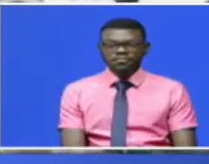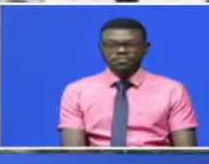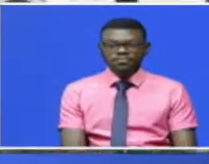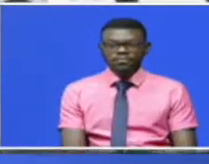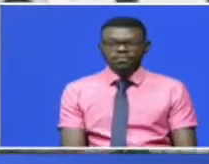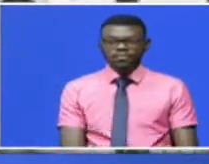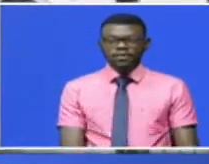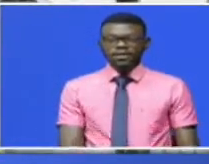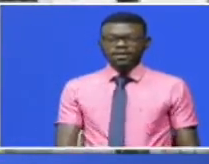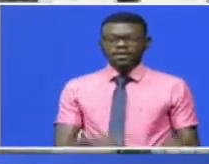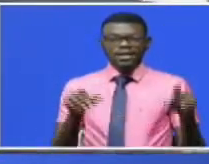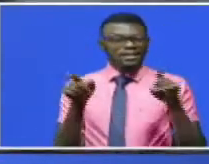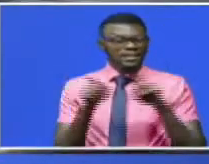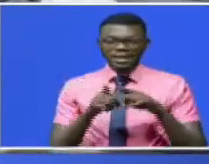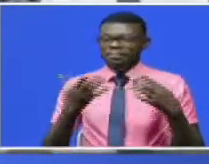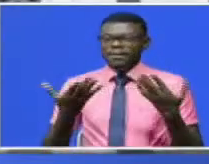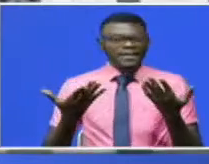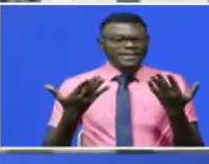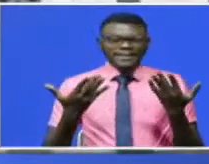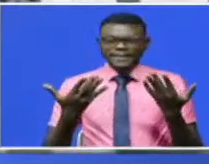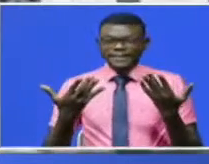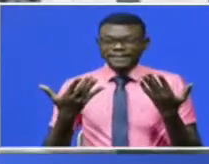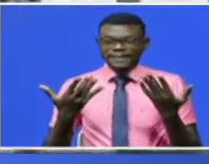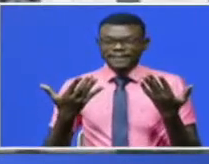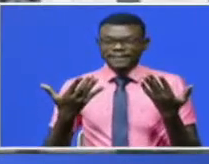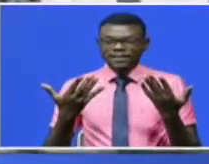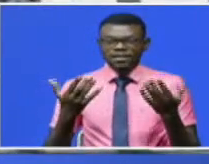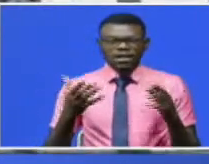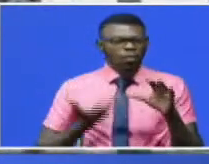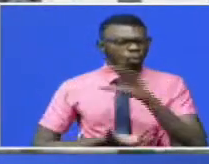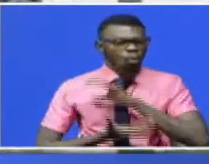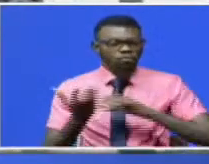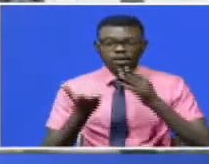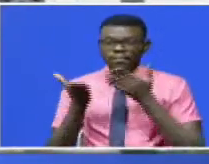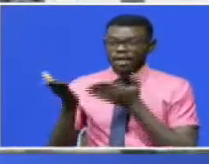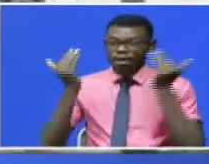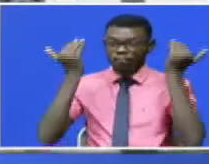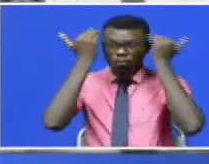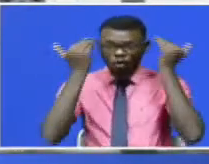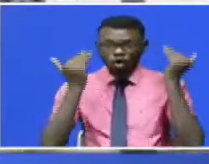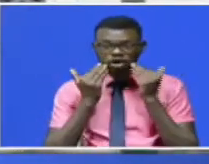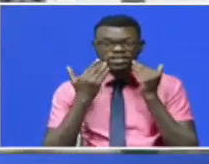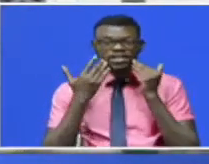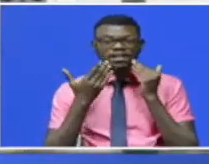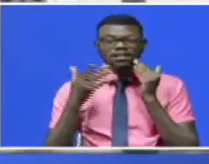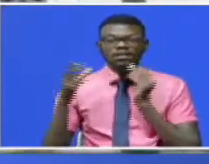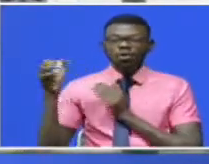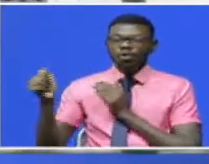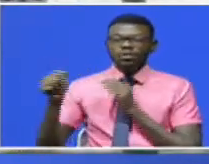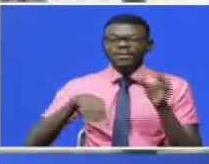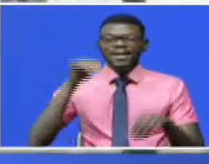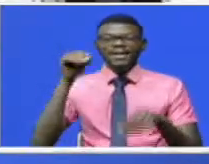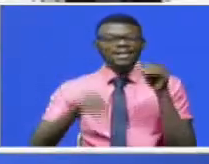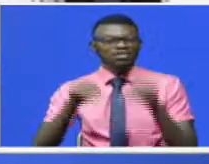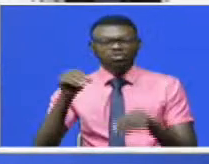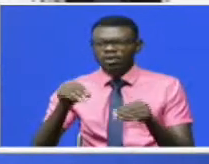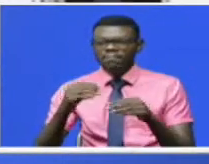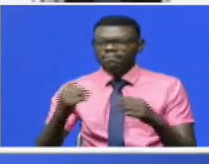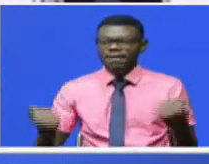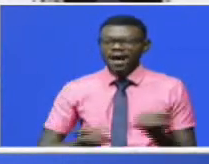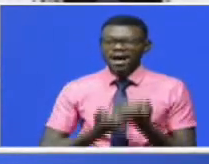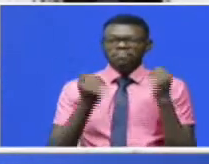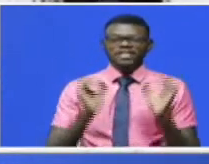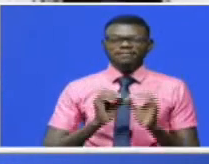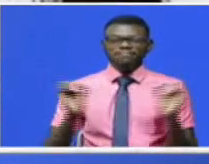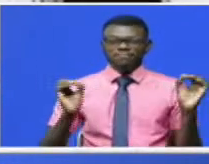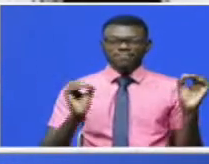Hali ilivyo ikibua kizungumkuti zaidi, ikizingatiwa kuwa mahakama imesitisha kwa muda uchaguzi mdogo uliokuwa umeratibiwa kufanyika